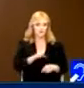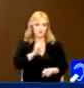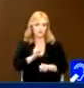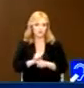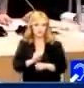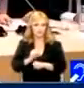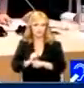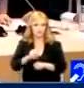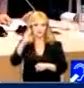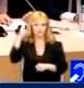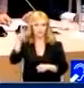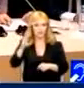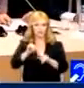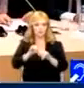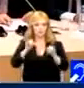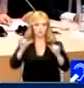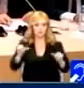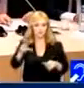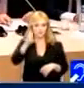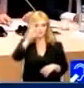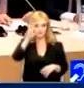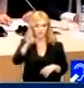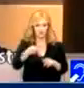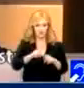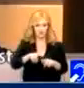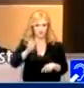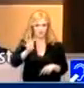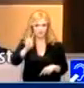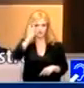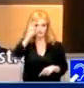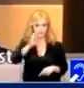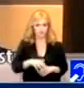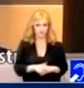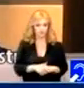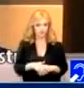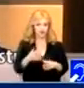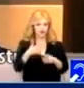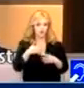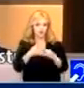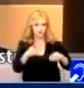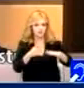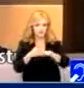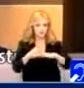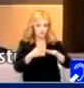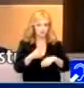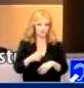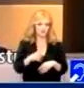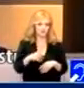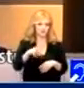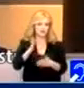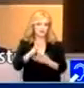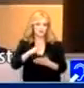economică a Republicii Moldova, Georgiei, Ucrainei și Azerbaidjan. unrecognized territories, foreign